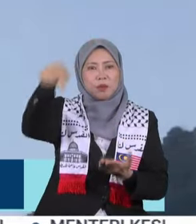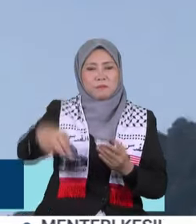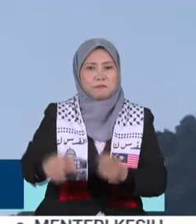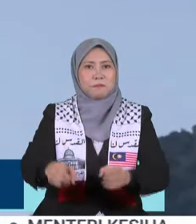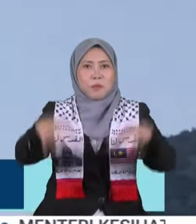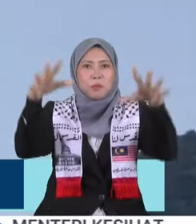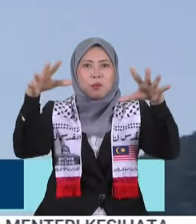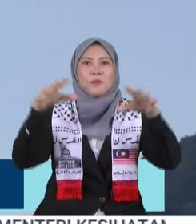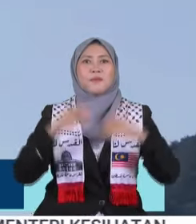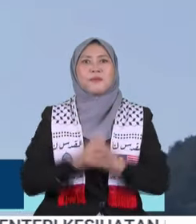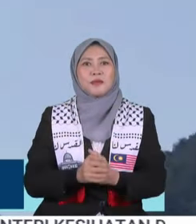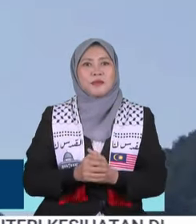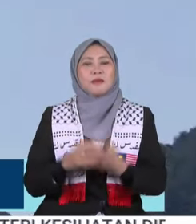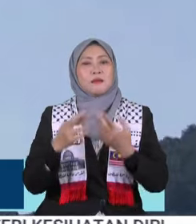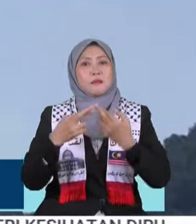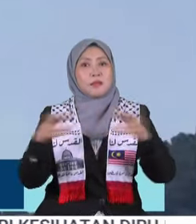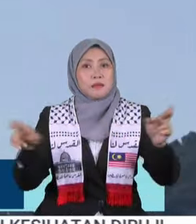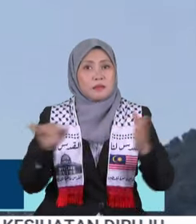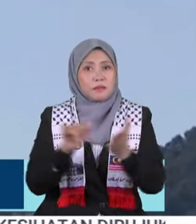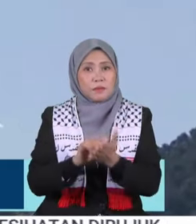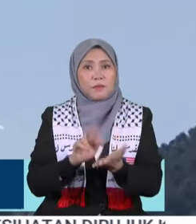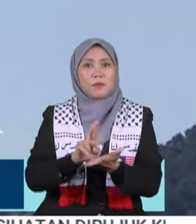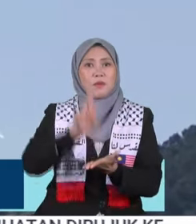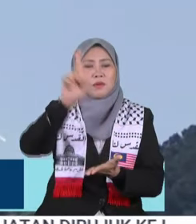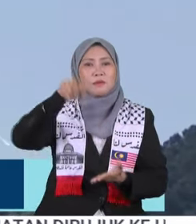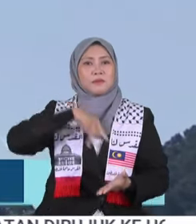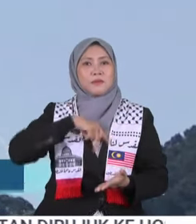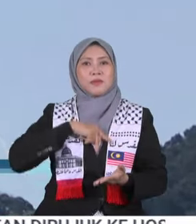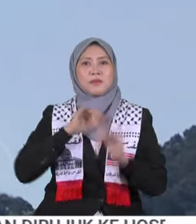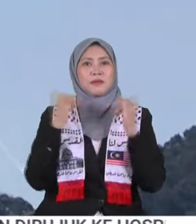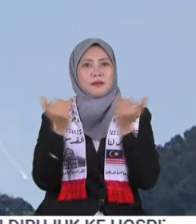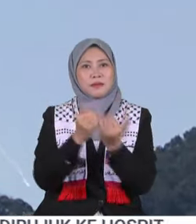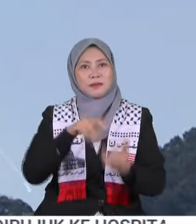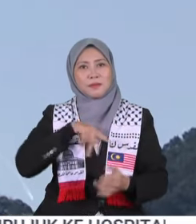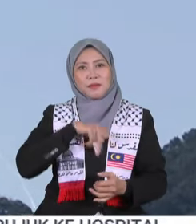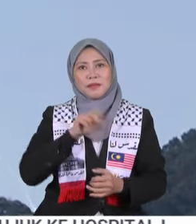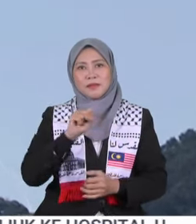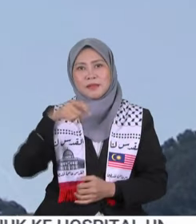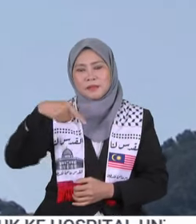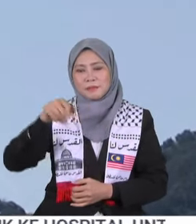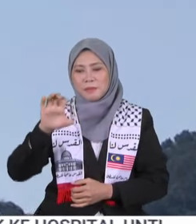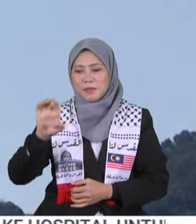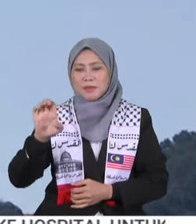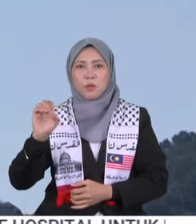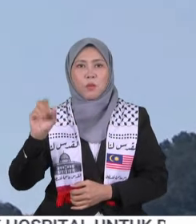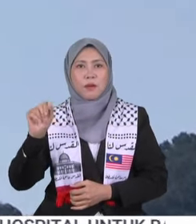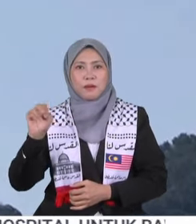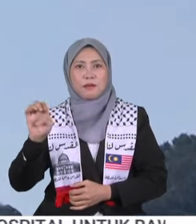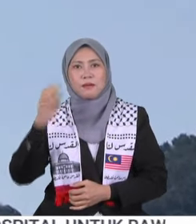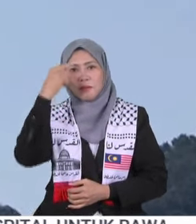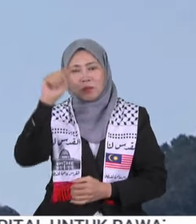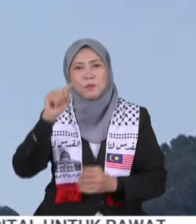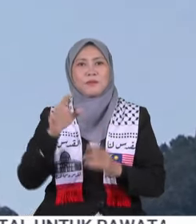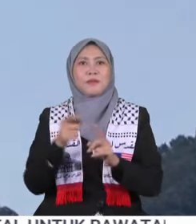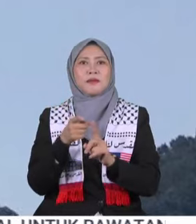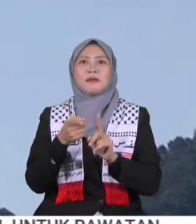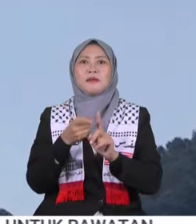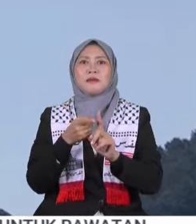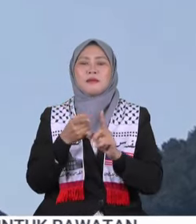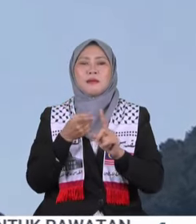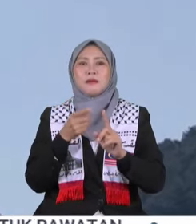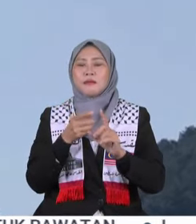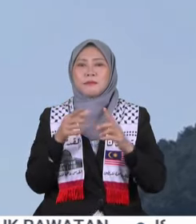barat Jepun. Menerusi pelancaran berkenaan, roket milik syarikat tempatan Space One itu menyasarkan untuk menjadi firma swasta Jepun